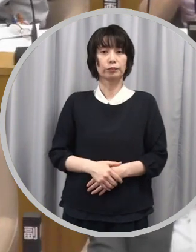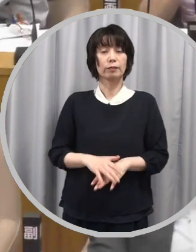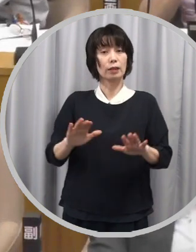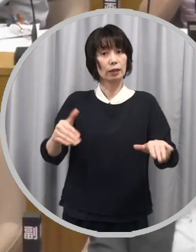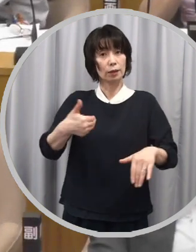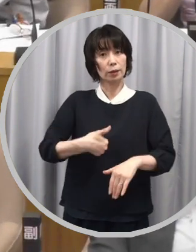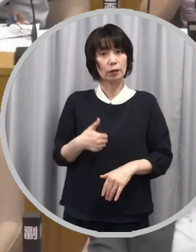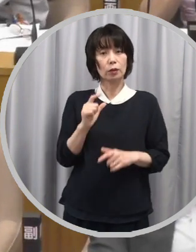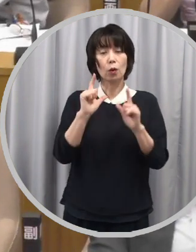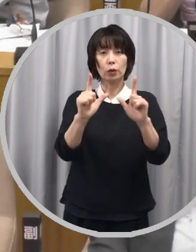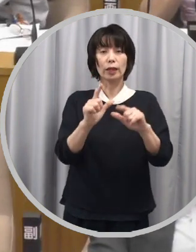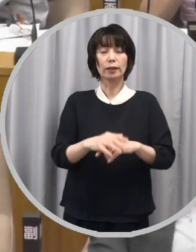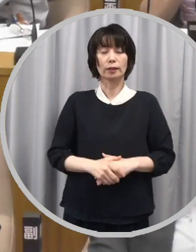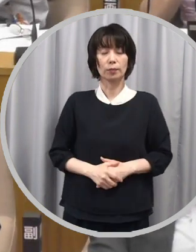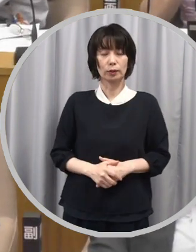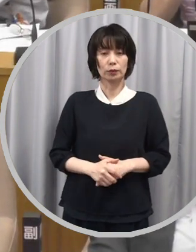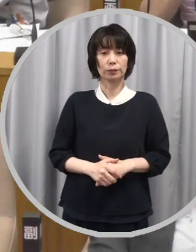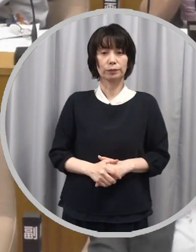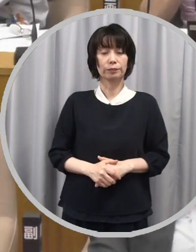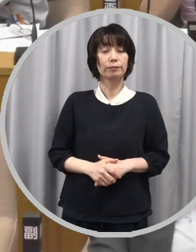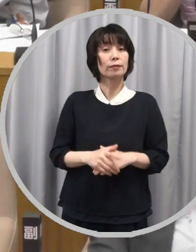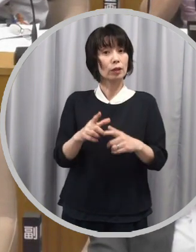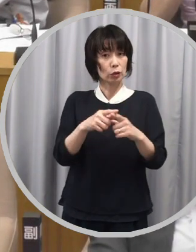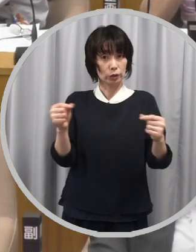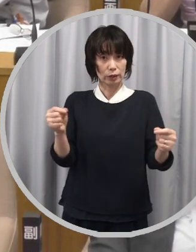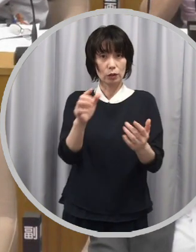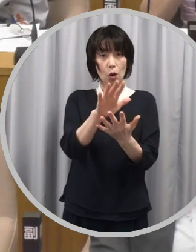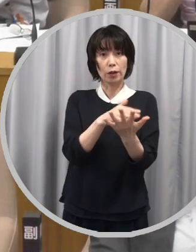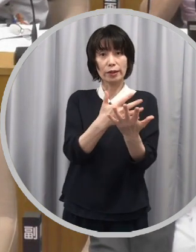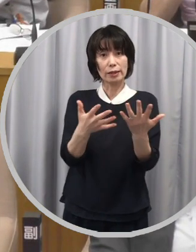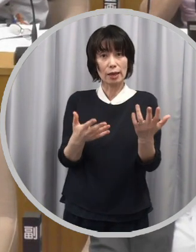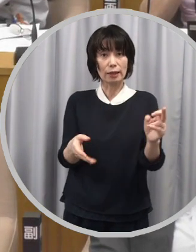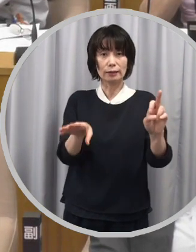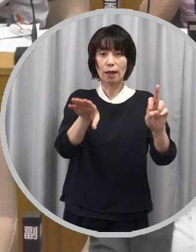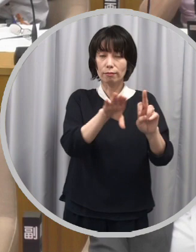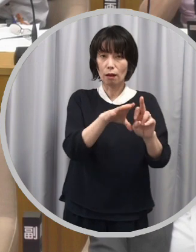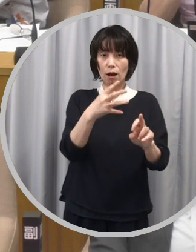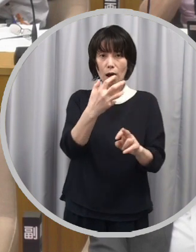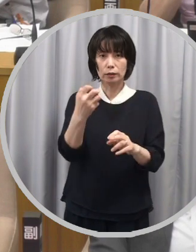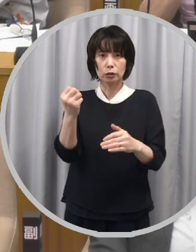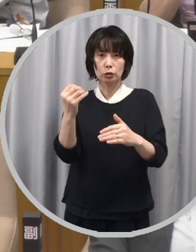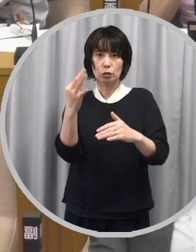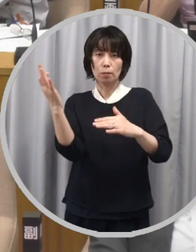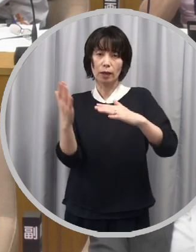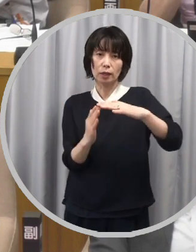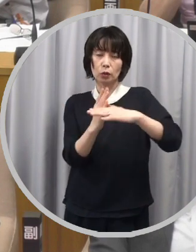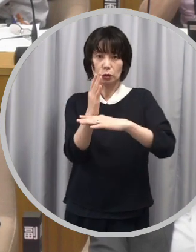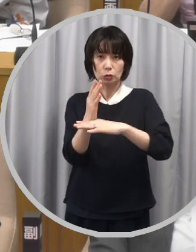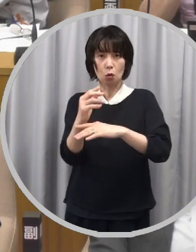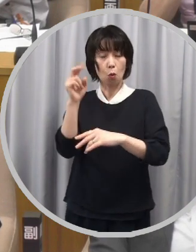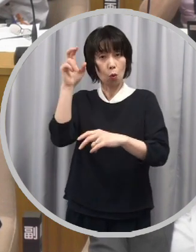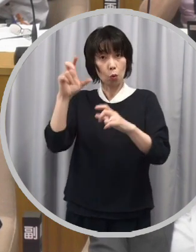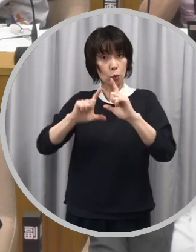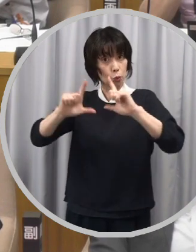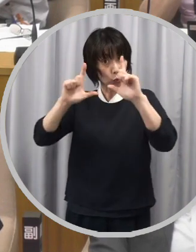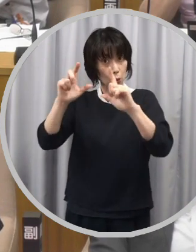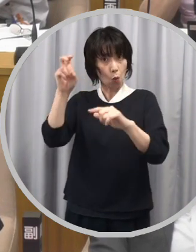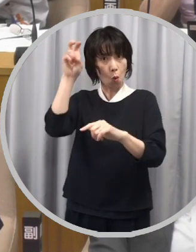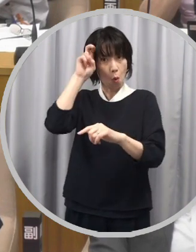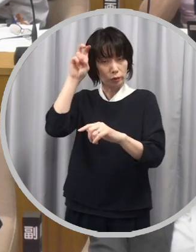ただいまのご質問にお答えをいたします。我が国のデータセンターの8割以上は東京圏、大阪圏